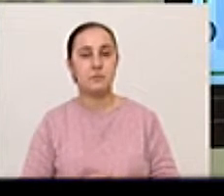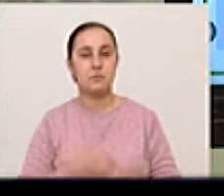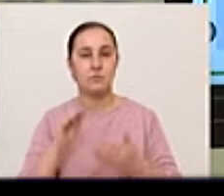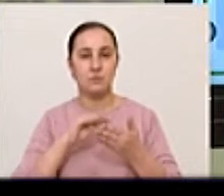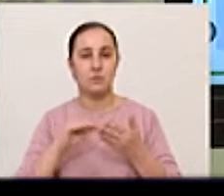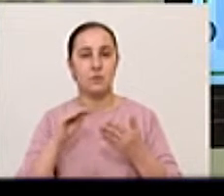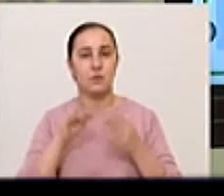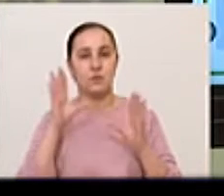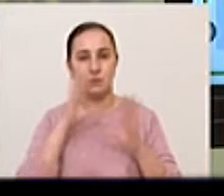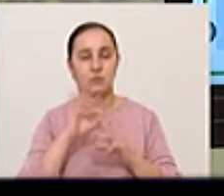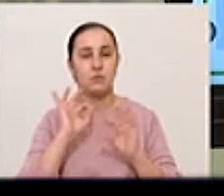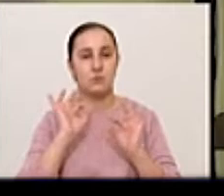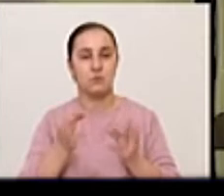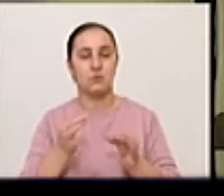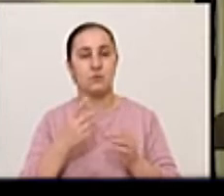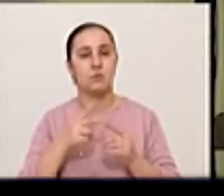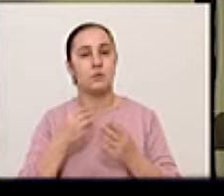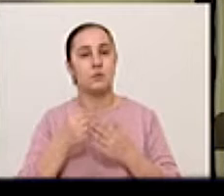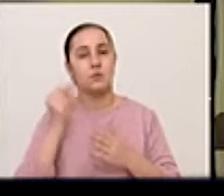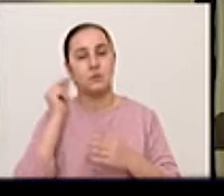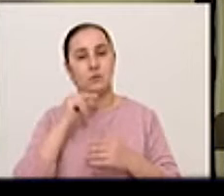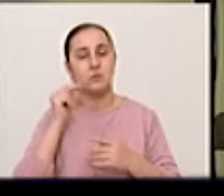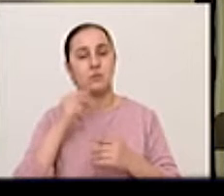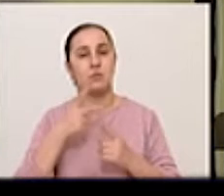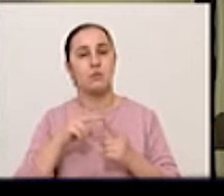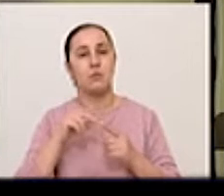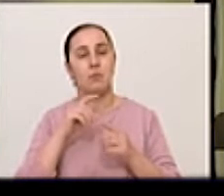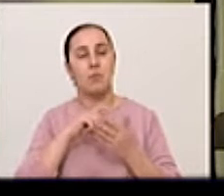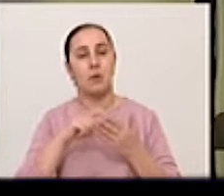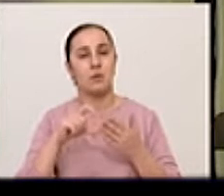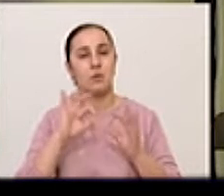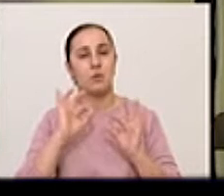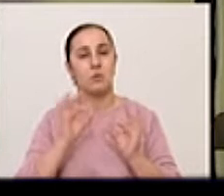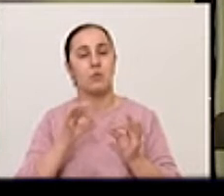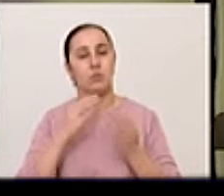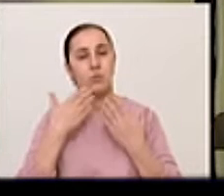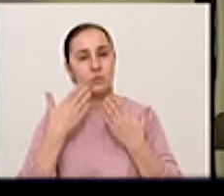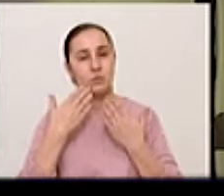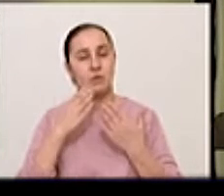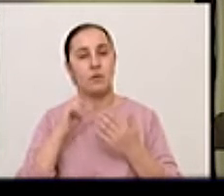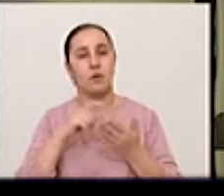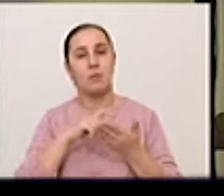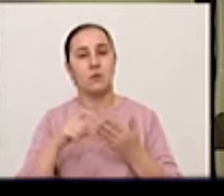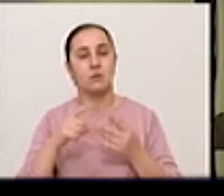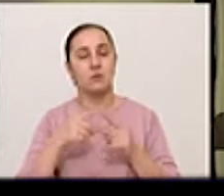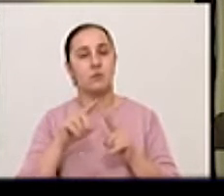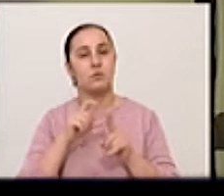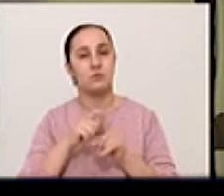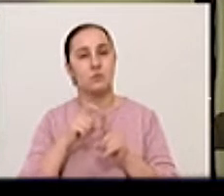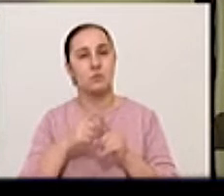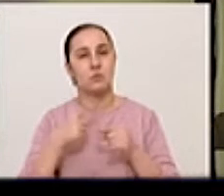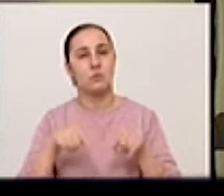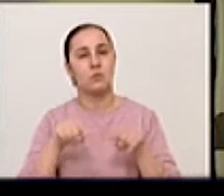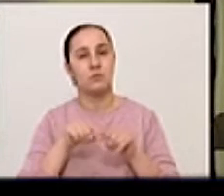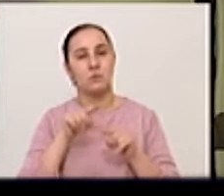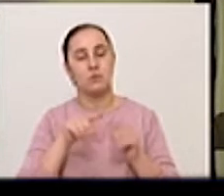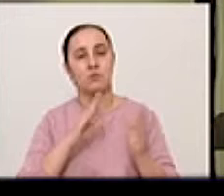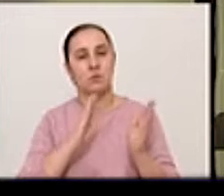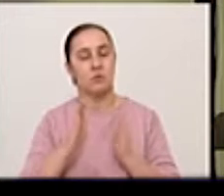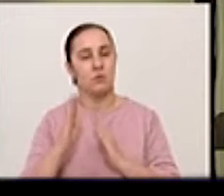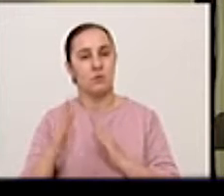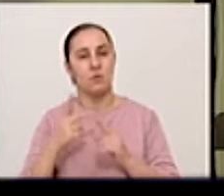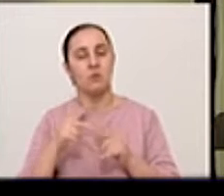Yozishga ulgurdik, to'g'rimi? Aziz o'quvchilar, matnni to'liq o'qiysiz va matndagi so'zlarni xuddi shu